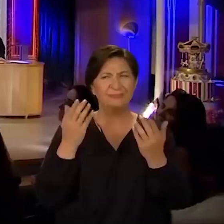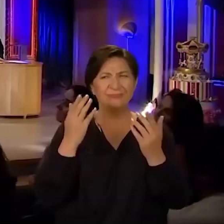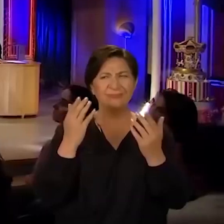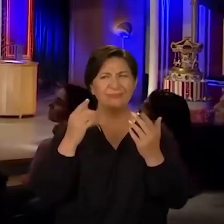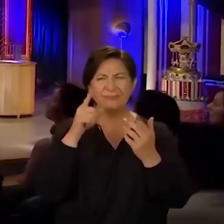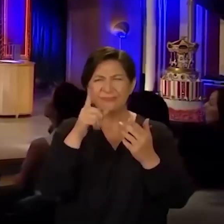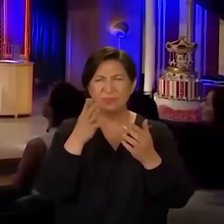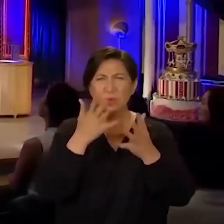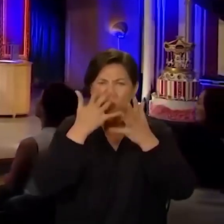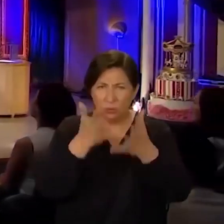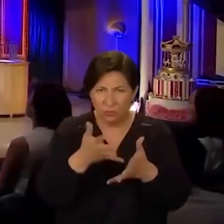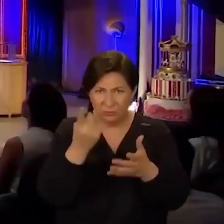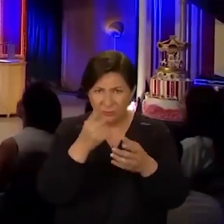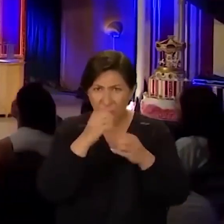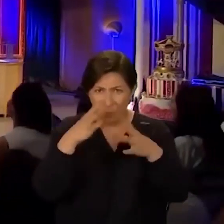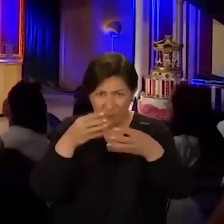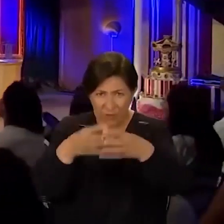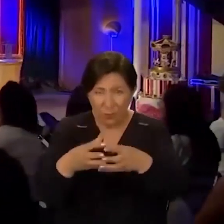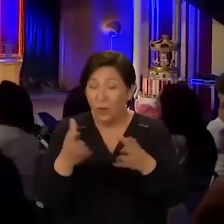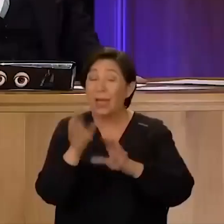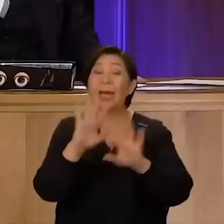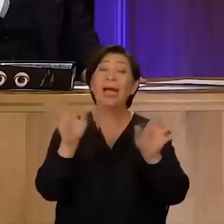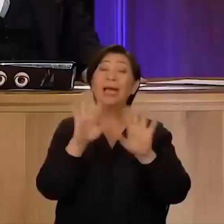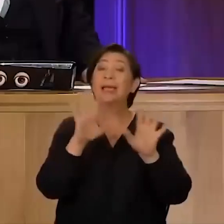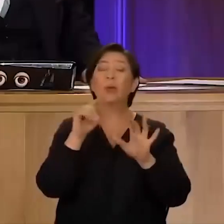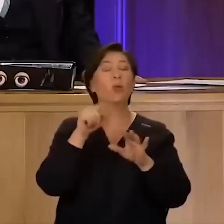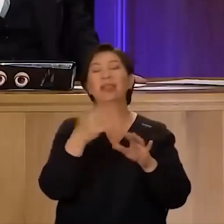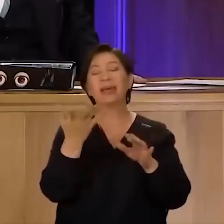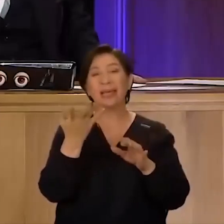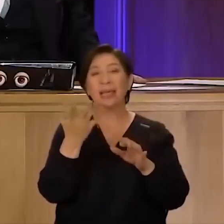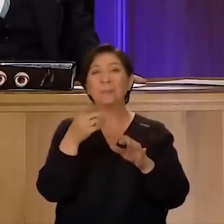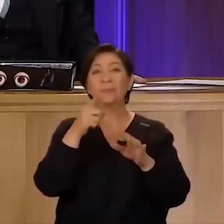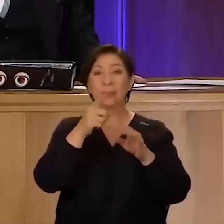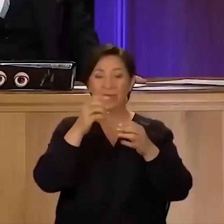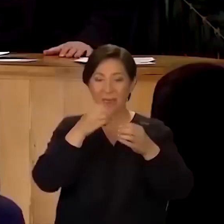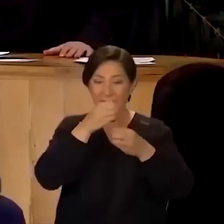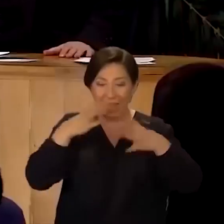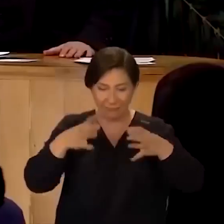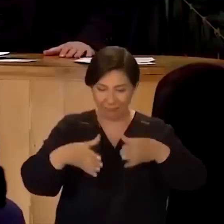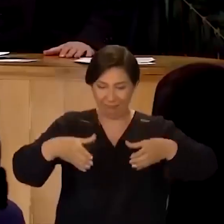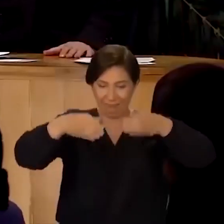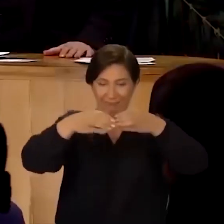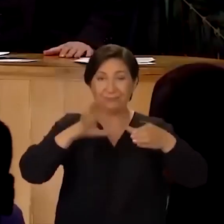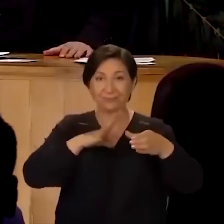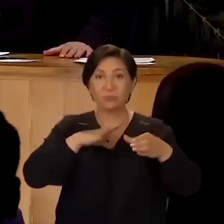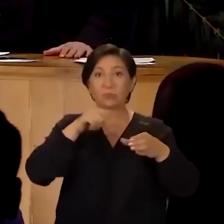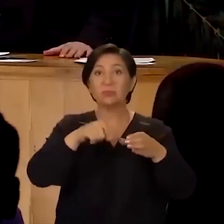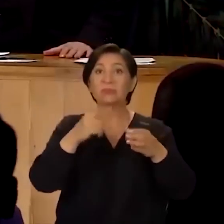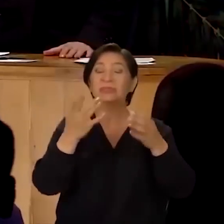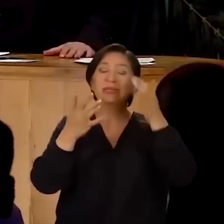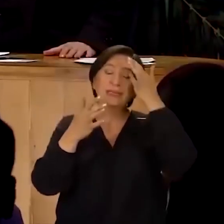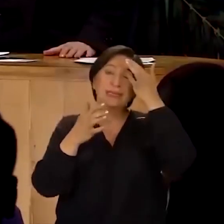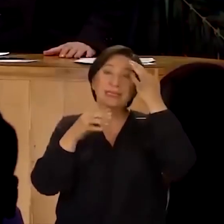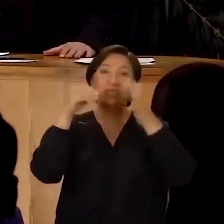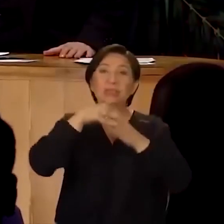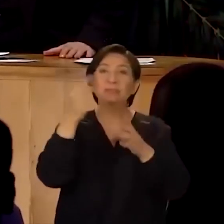bir dakika sana kusman için bir şey diyor mu bu şöyle oy işte bir kesesi var onun